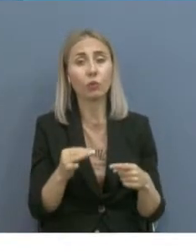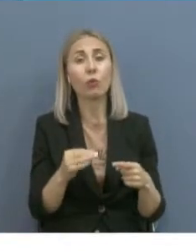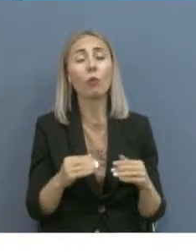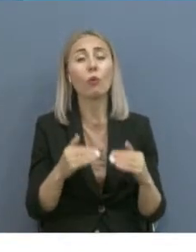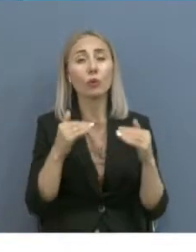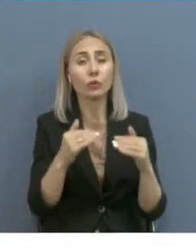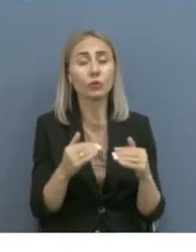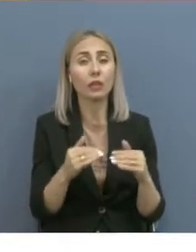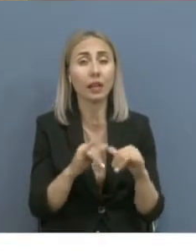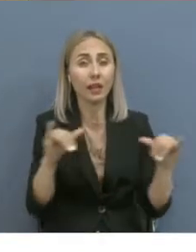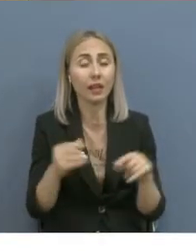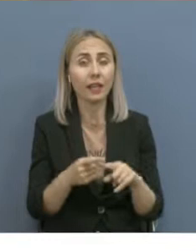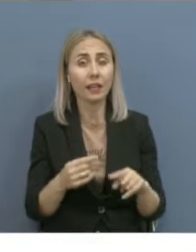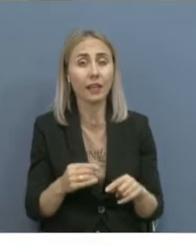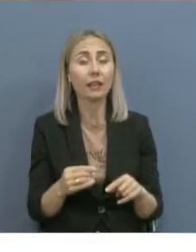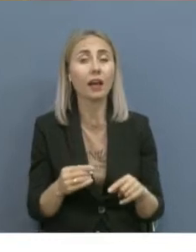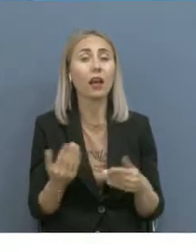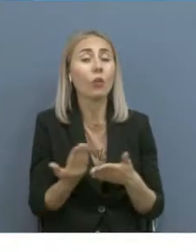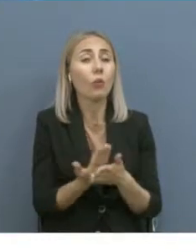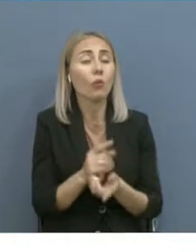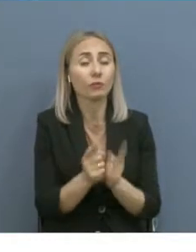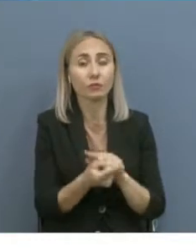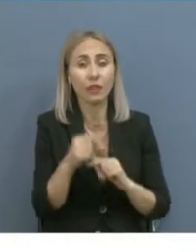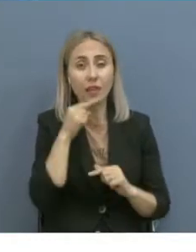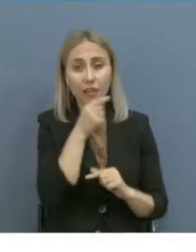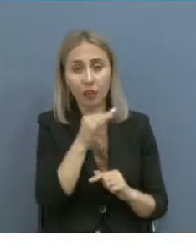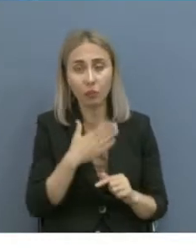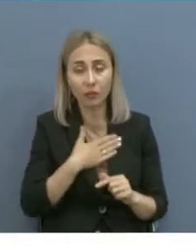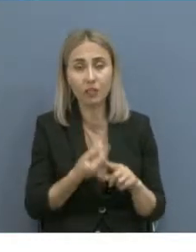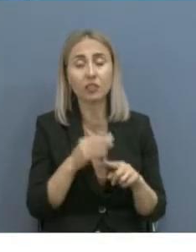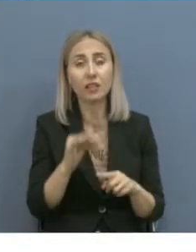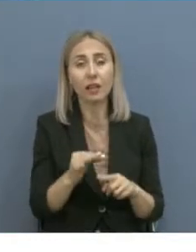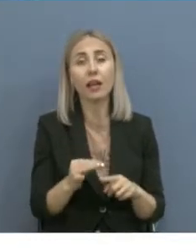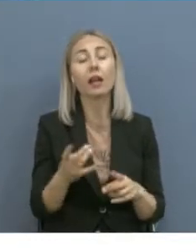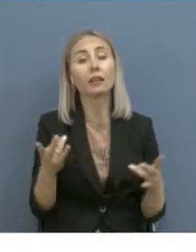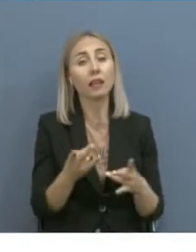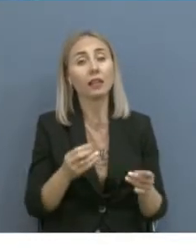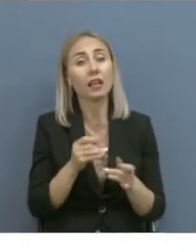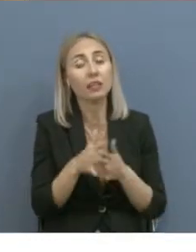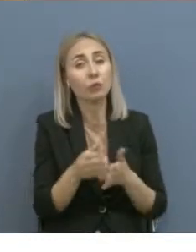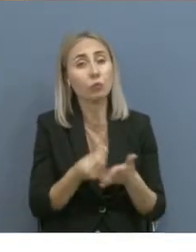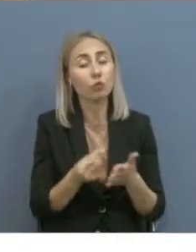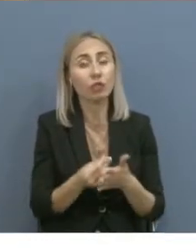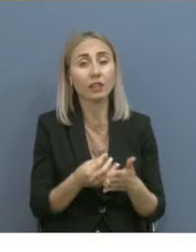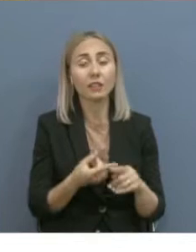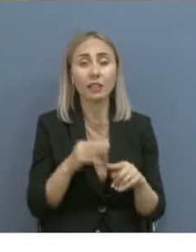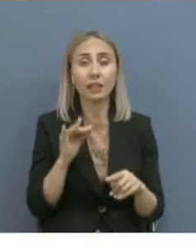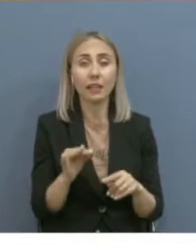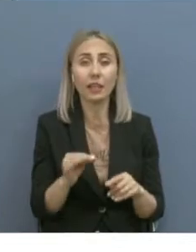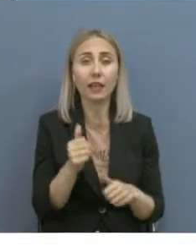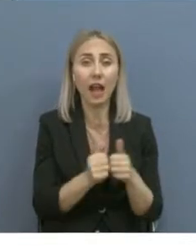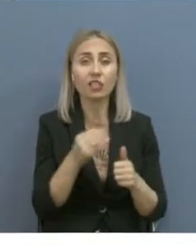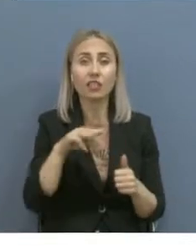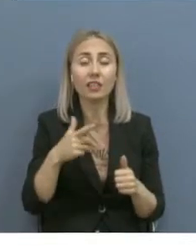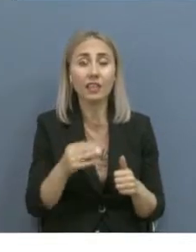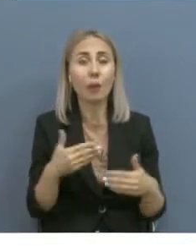экономикалық дағдарысқа дейінгі даму қарқынын қалпына келтіру, бюджет қаражатын тиімді жұмсау қажет, әр теңгені экономикаға салу керек.